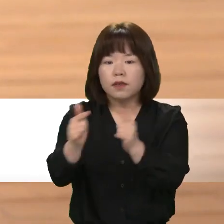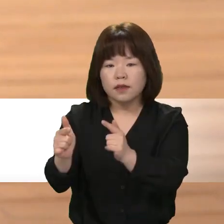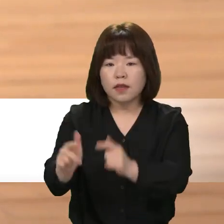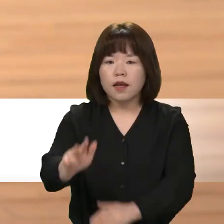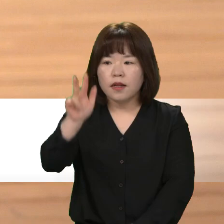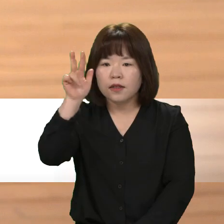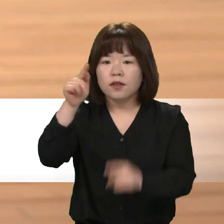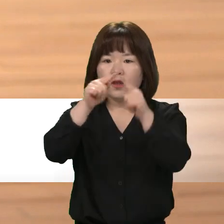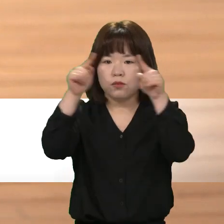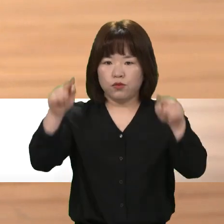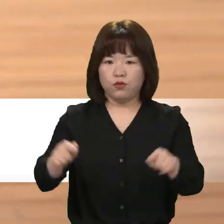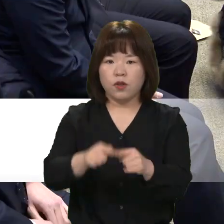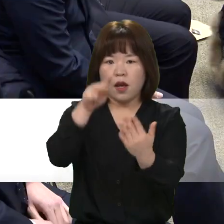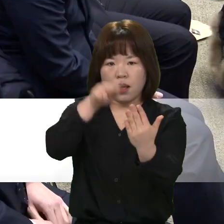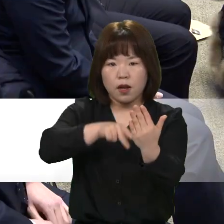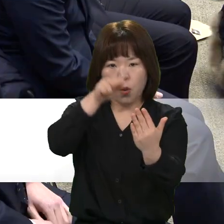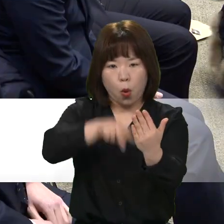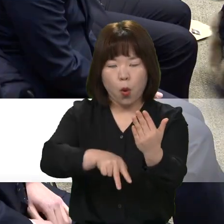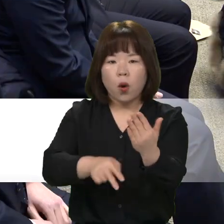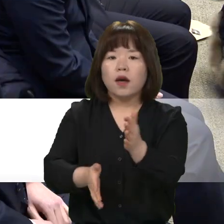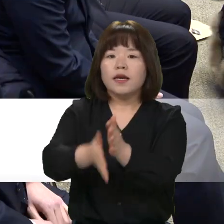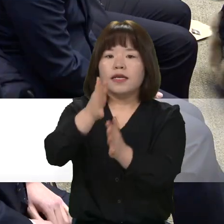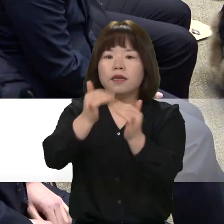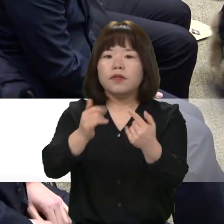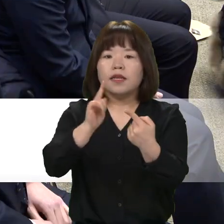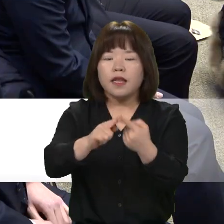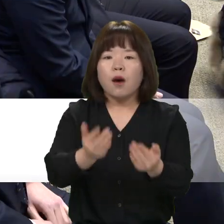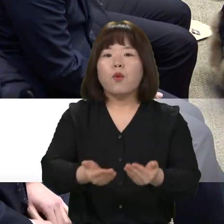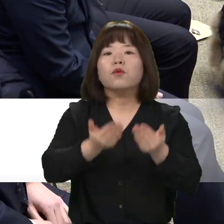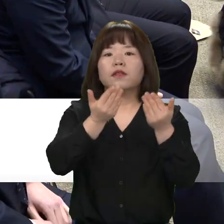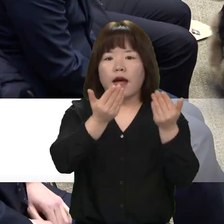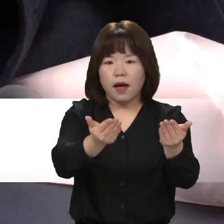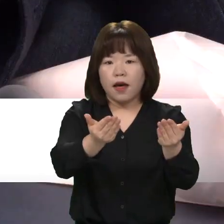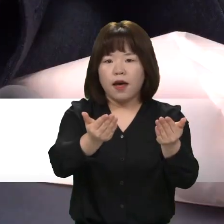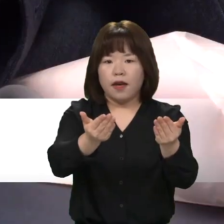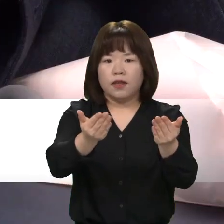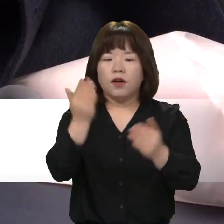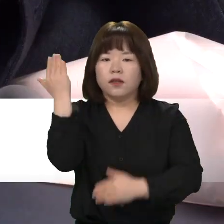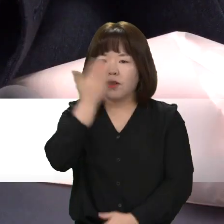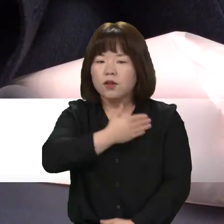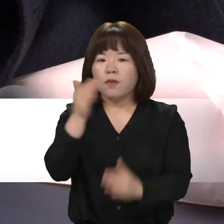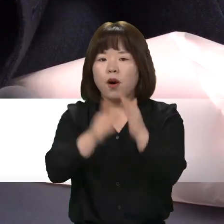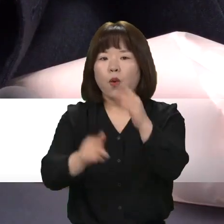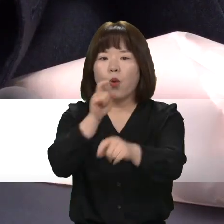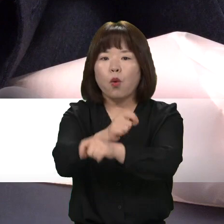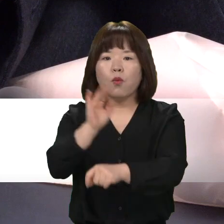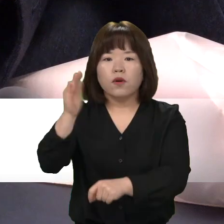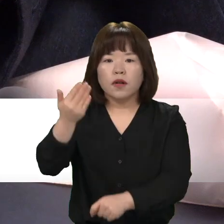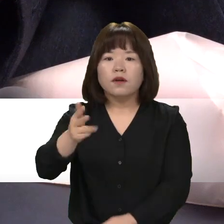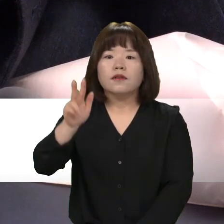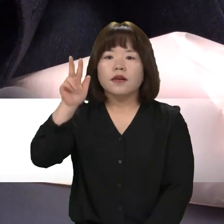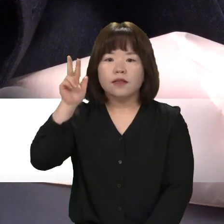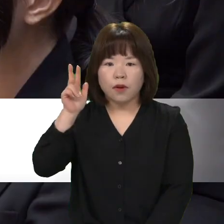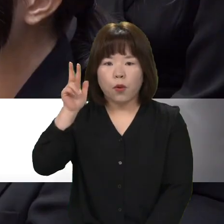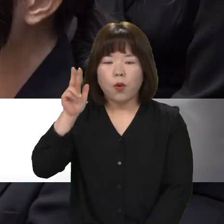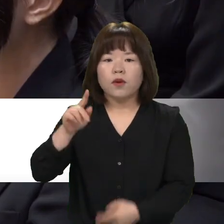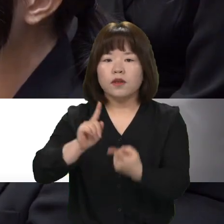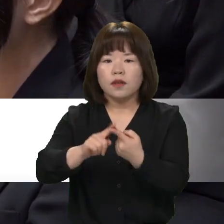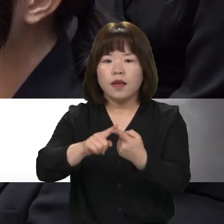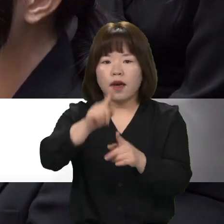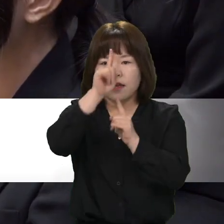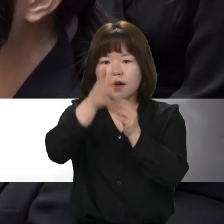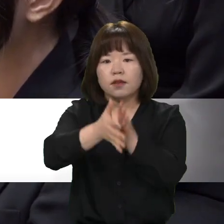공무원 선서문을 낭독하며 시민에 대한 봉사자로 시민과 소통하는 청렴한 공무원이 될 것을 다짐했고